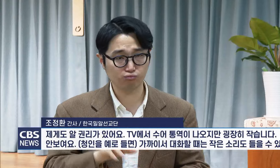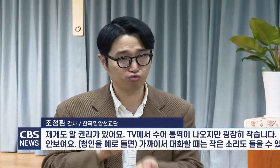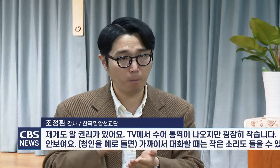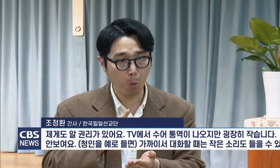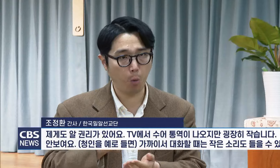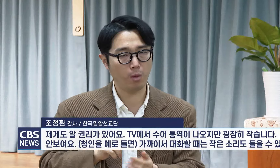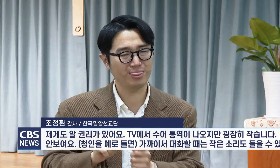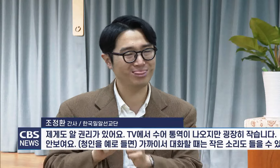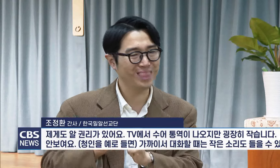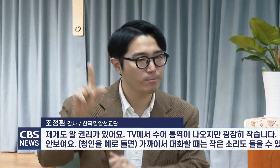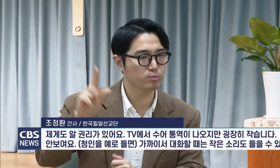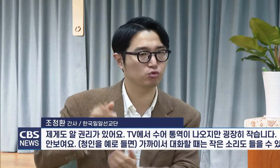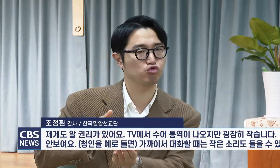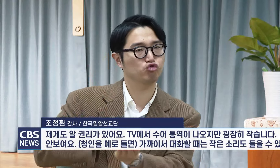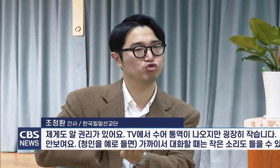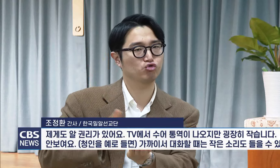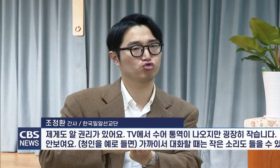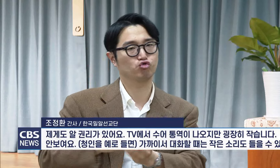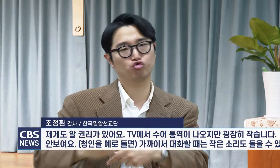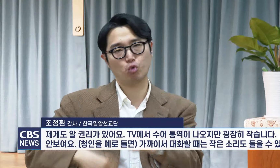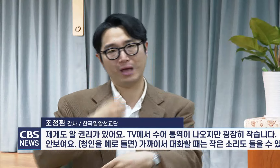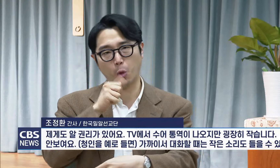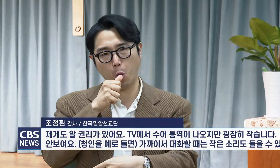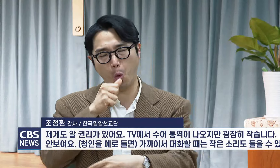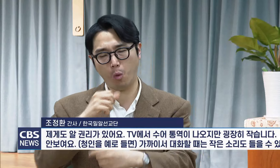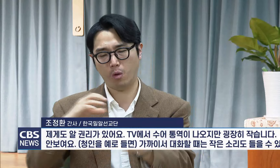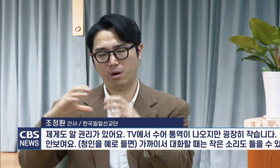TV에서 수어 통역이 나오지만 굉장히 작습니다.